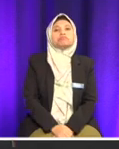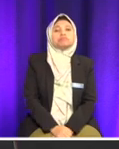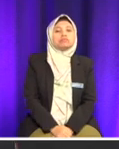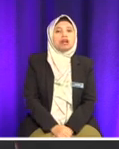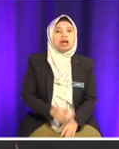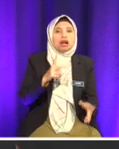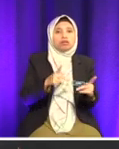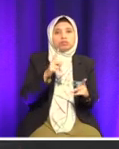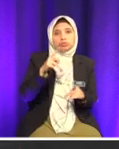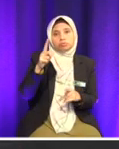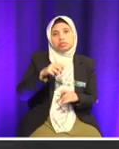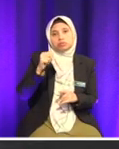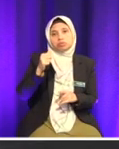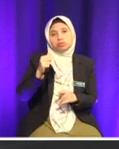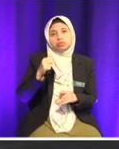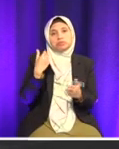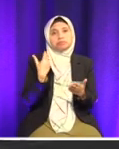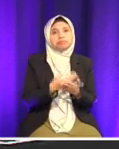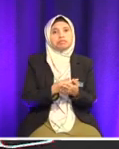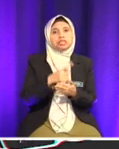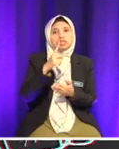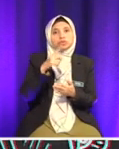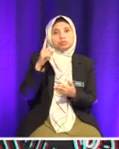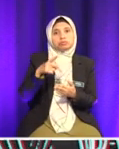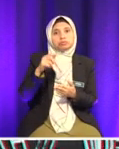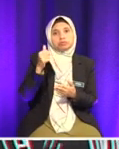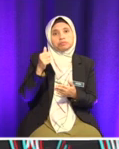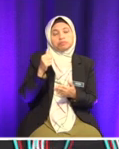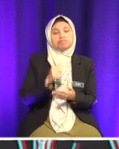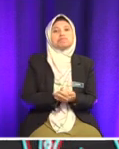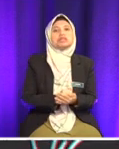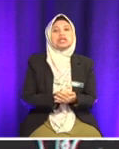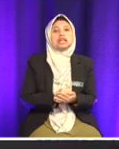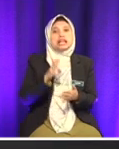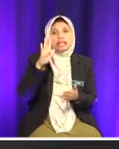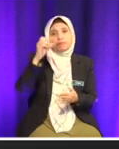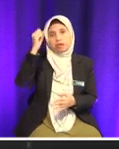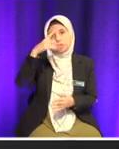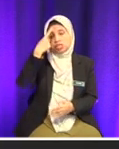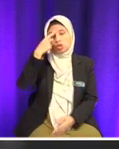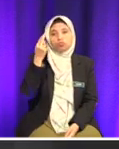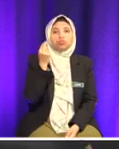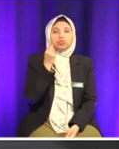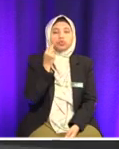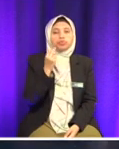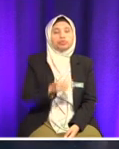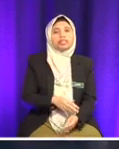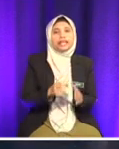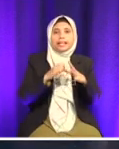kalau satu 10 itu mereka dia sampai satu sepuluh pada lima bintang untuk terbaik